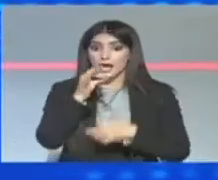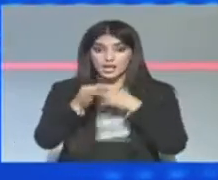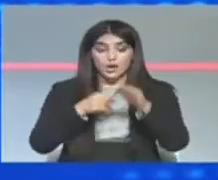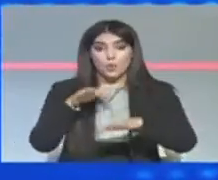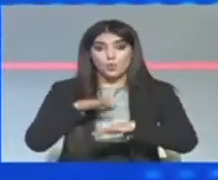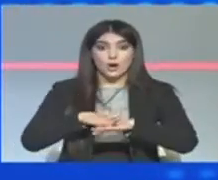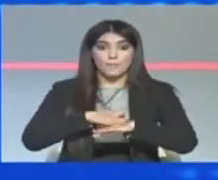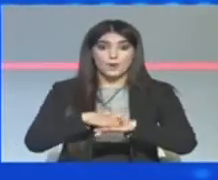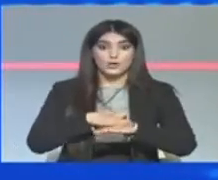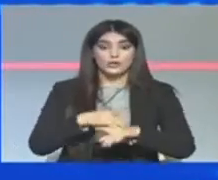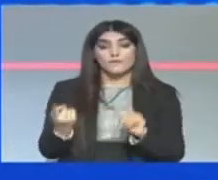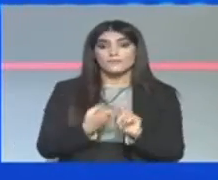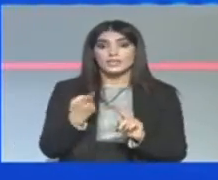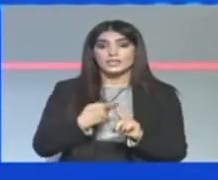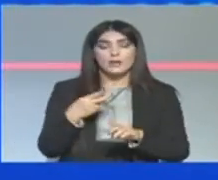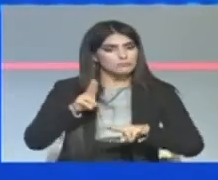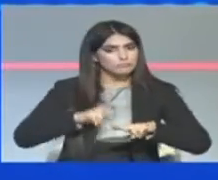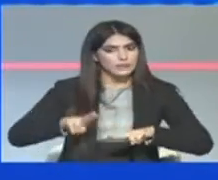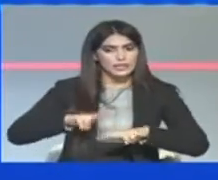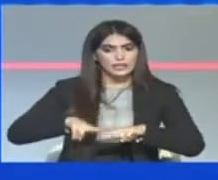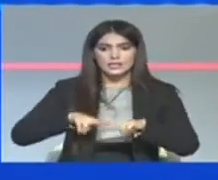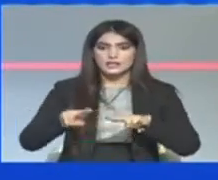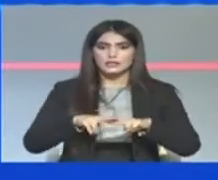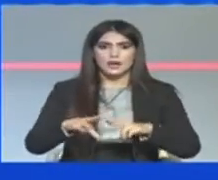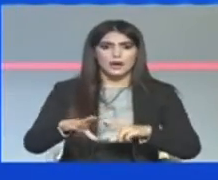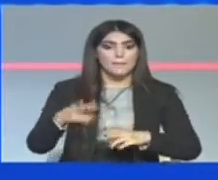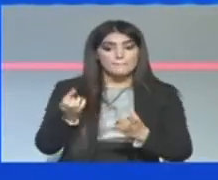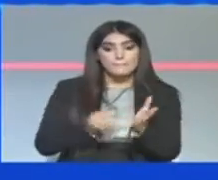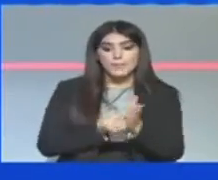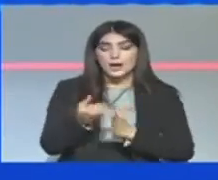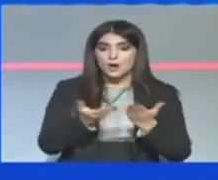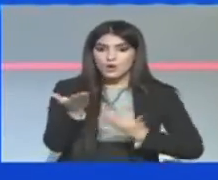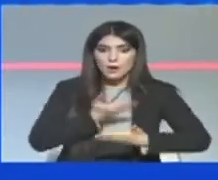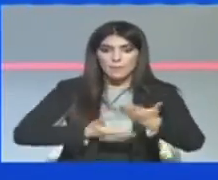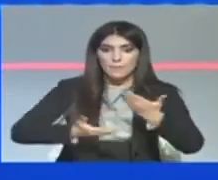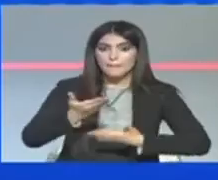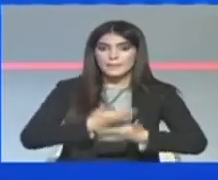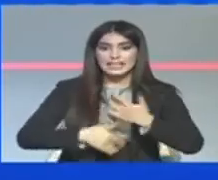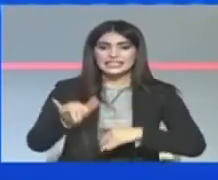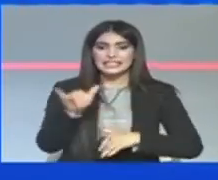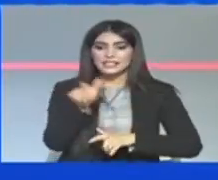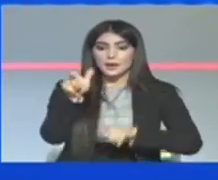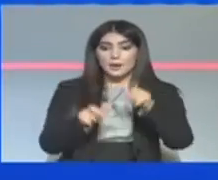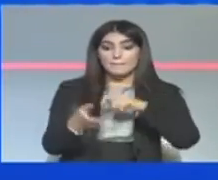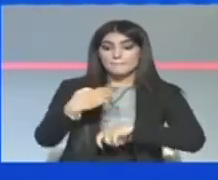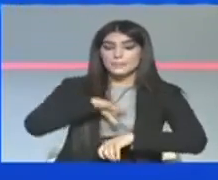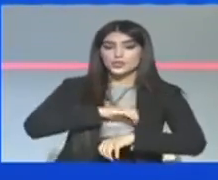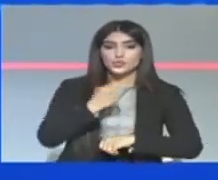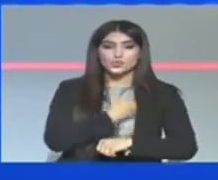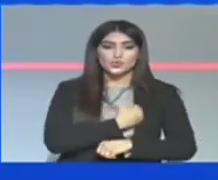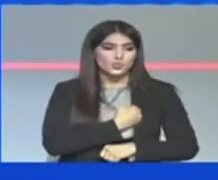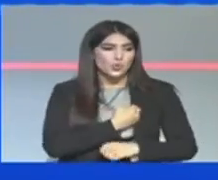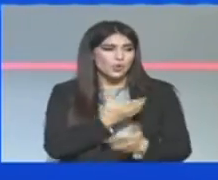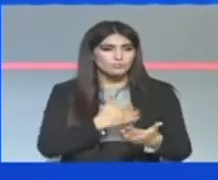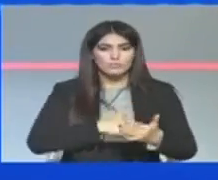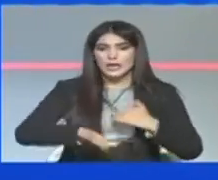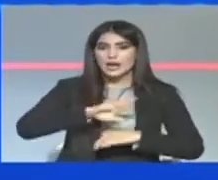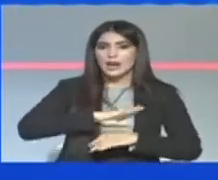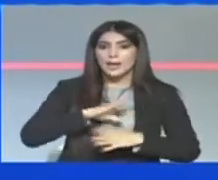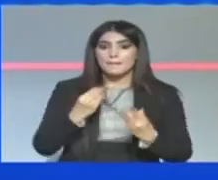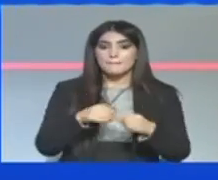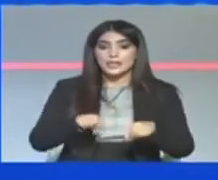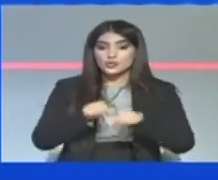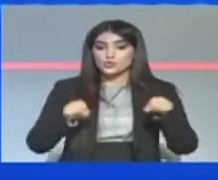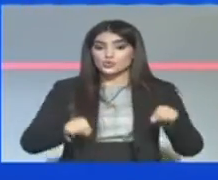ضروره وتسريع وتحسين عمليات تبادل المعلومات حول المشتبه بهم وتحركاتهم بين السلطات